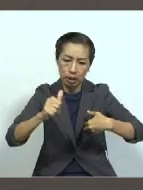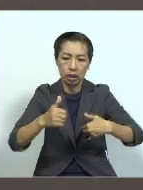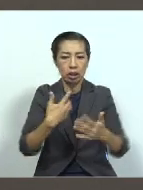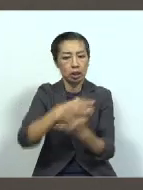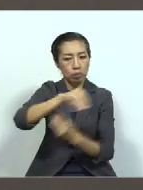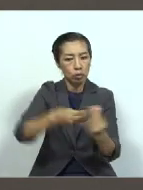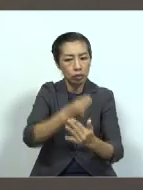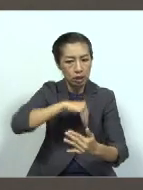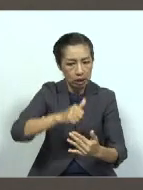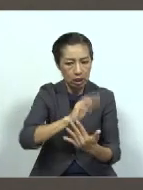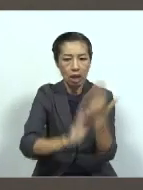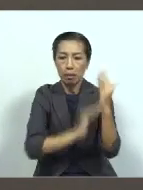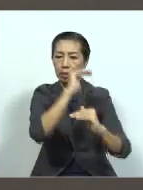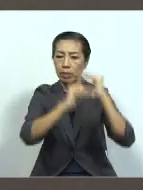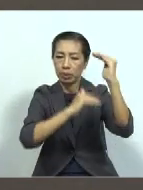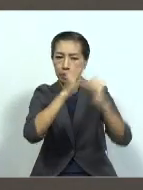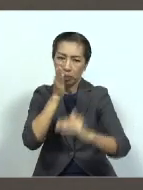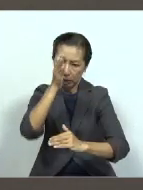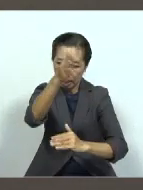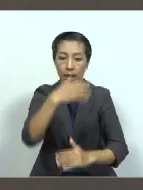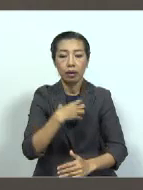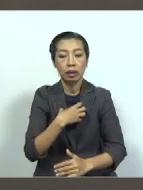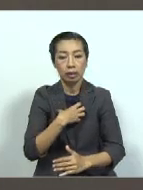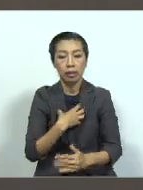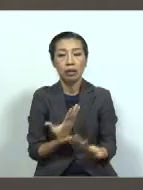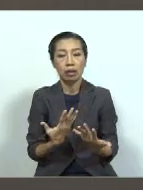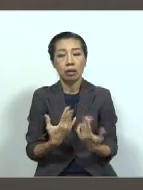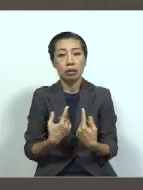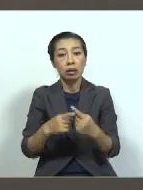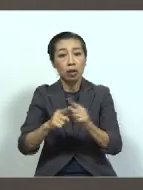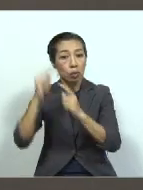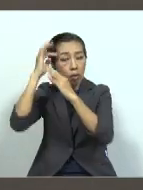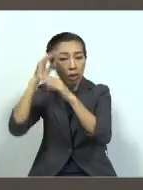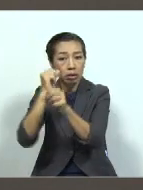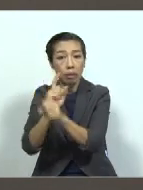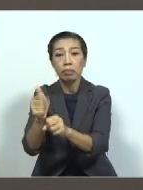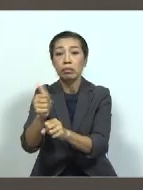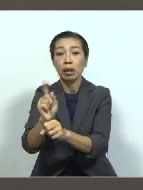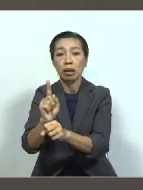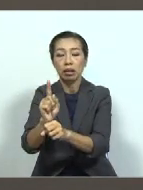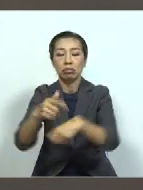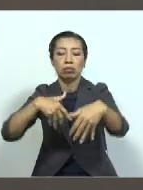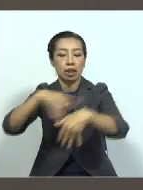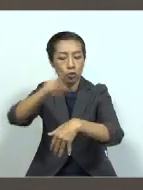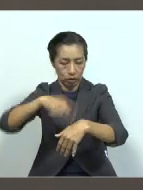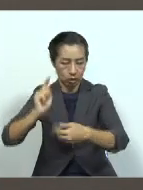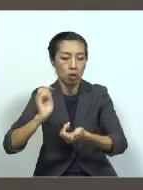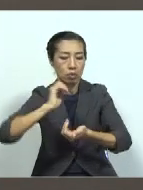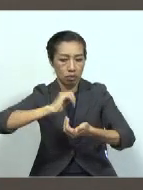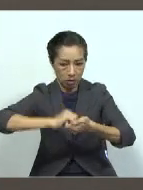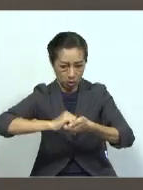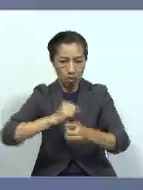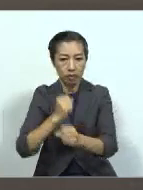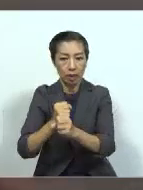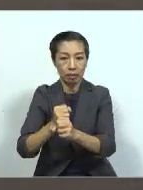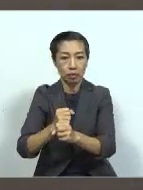ศไทยของเราทุกคนเจริญก้าวหน้านะครับและคำตอบของความหวังนั้นก็มีเพียงหนึ่งเดียวเท่านั้นก็คือพี่น้องประชาชนต้องมาร่วมช่วยกันมัน